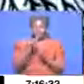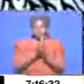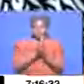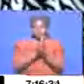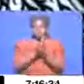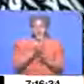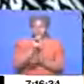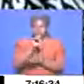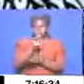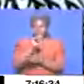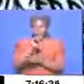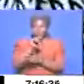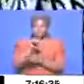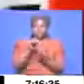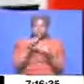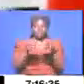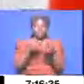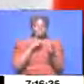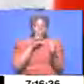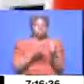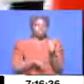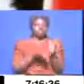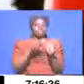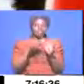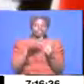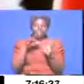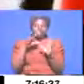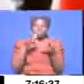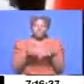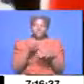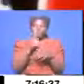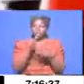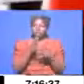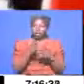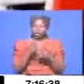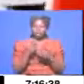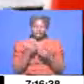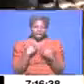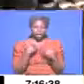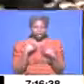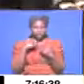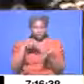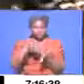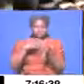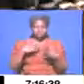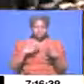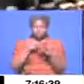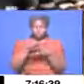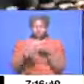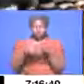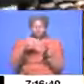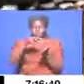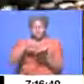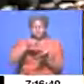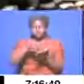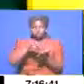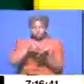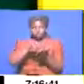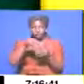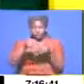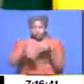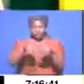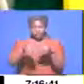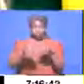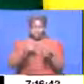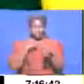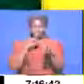wagombeaji katika nyadhifa zote za kuchaguliwa. Wanjigi ameahidi kuwa chama hicho hakitajiunga na muungano wowote wa kisiasa kabla ya uchaguzi mkuu